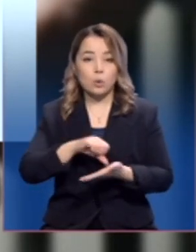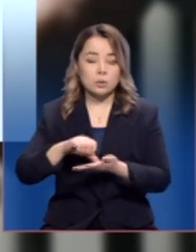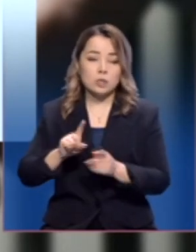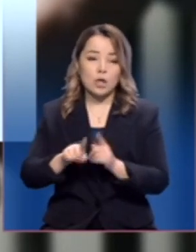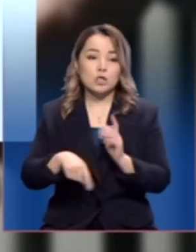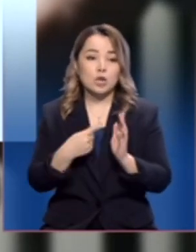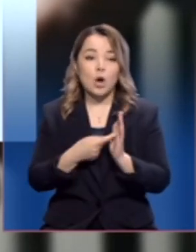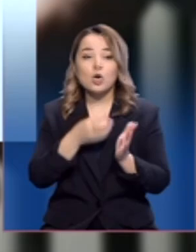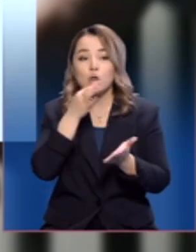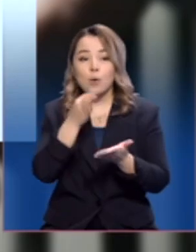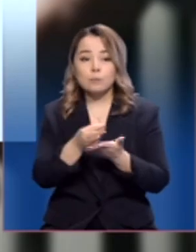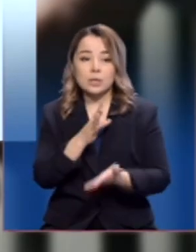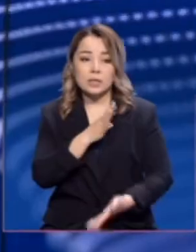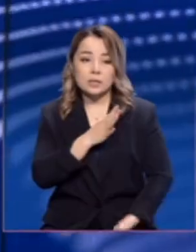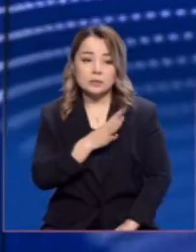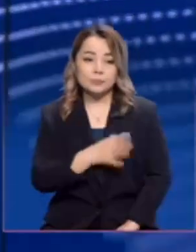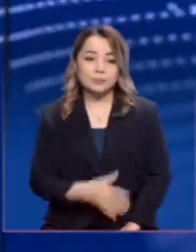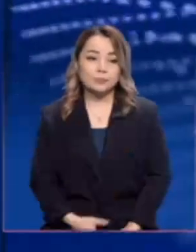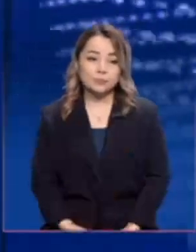берген.